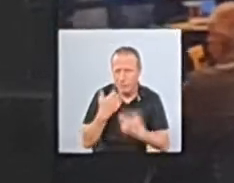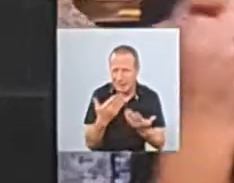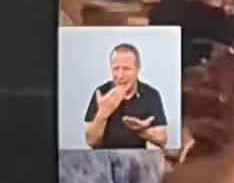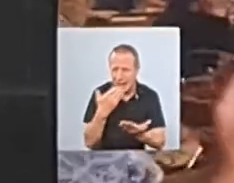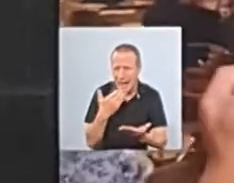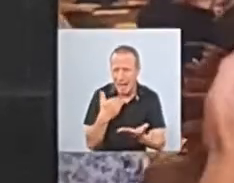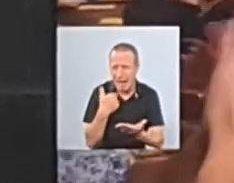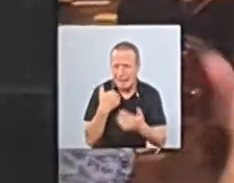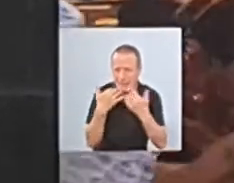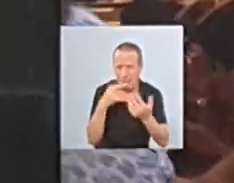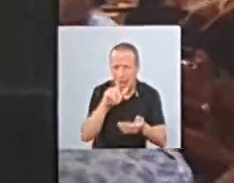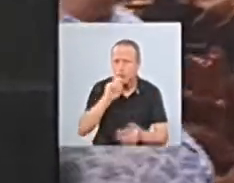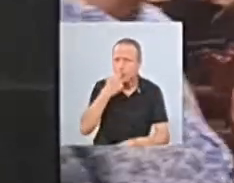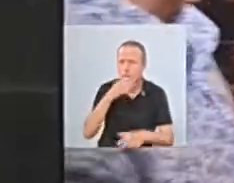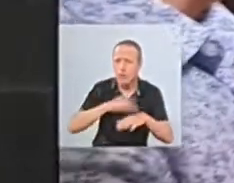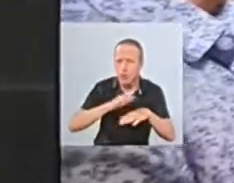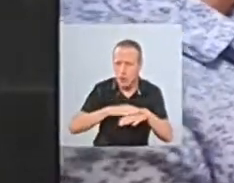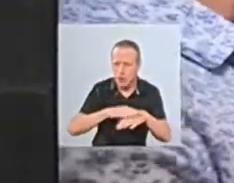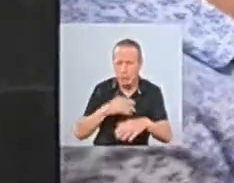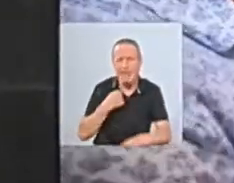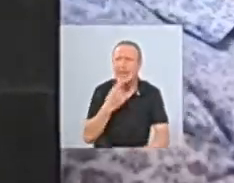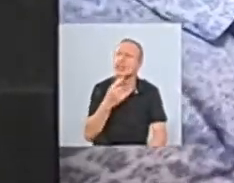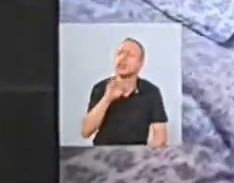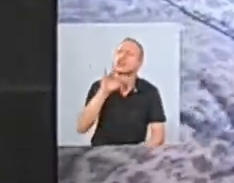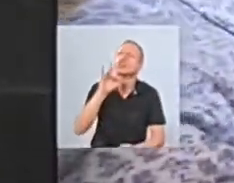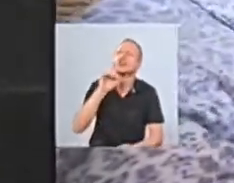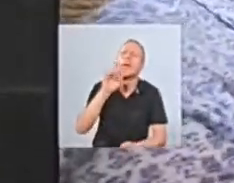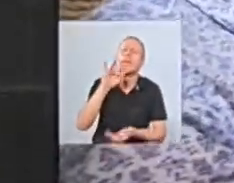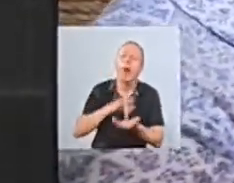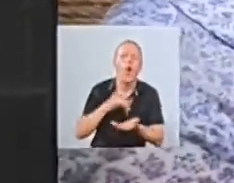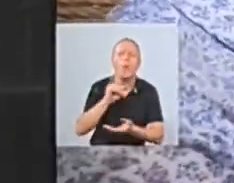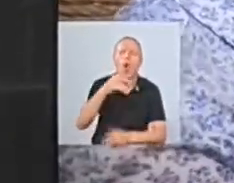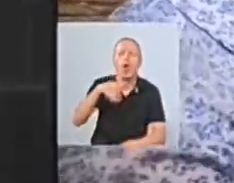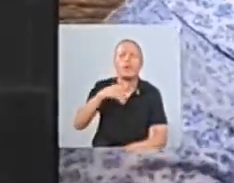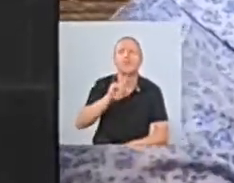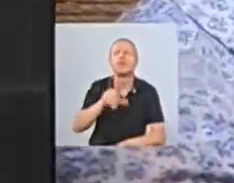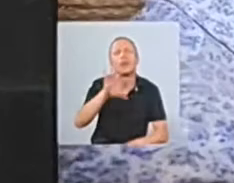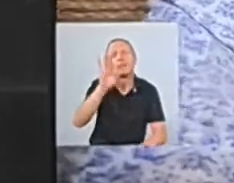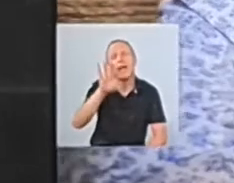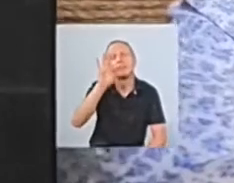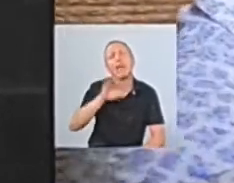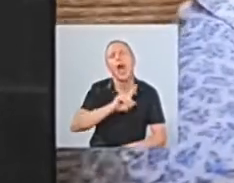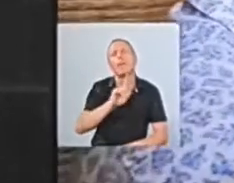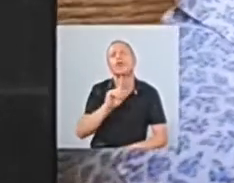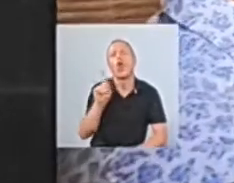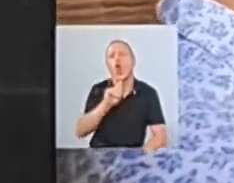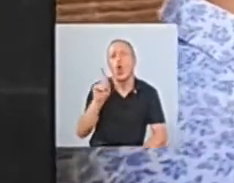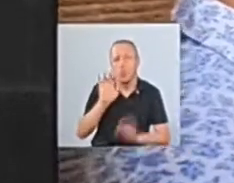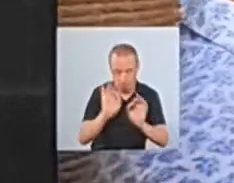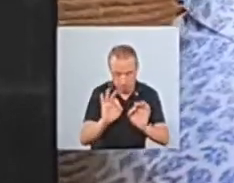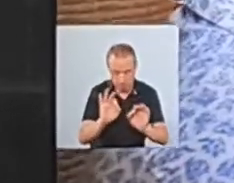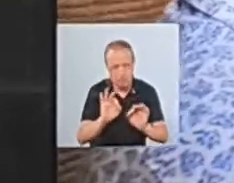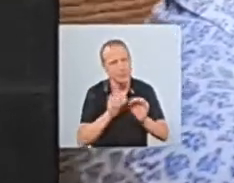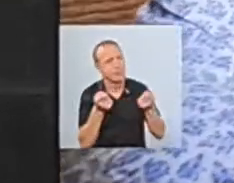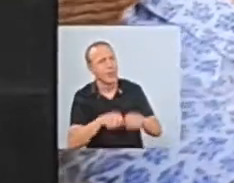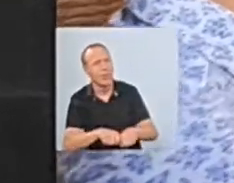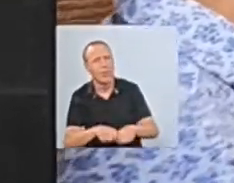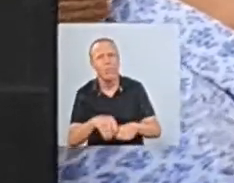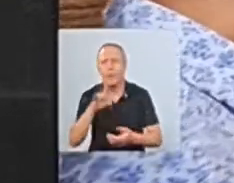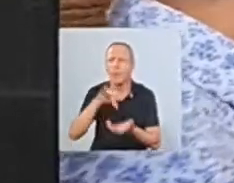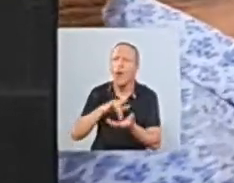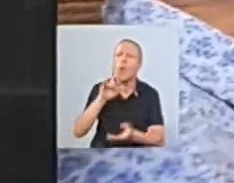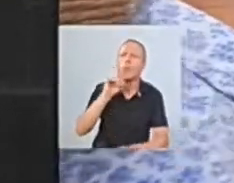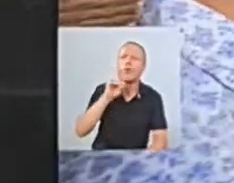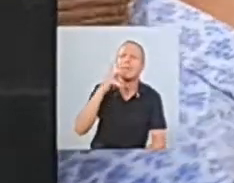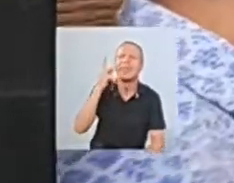שלי? תשמע, אני אגיד רק את שם המקום, אני לא אומר כתובת, לא אומר כלום. מי שימצא, ימצא, מי שלא, לא. בסדר? למקום קוראים קי